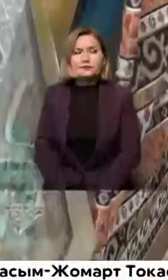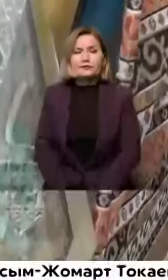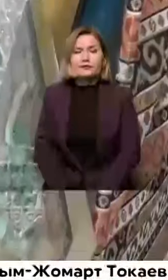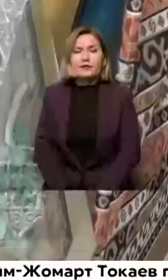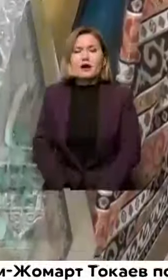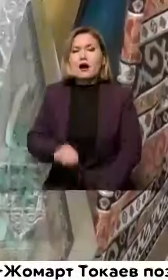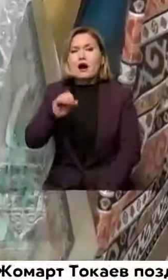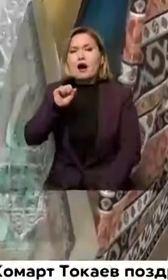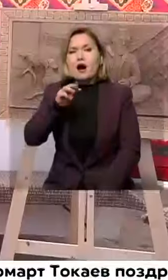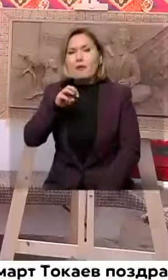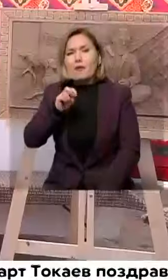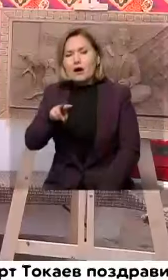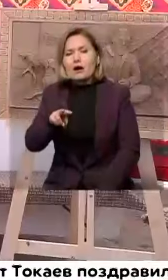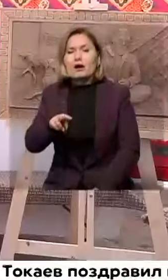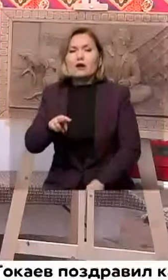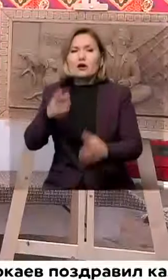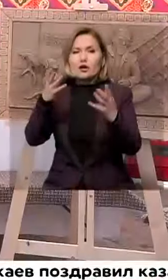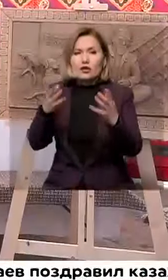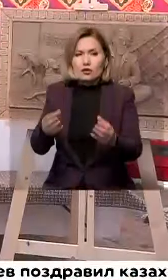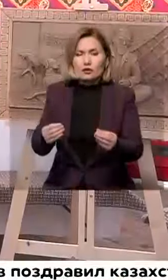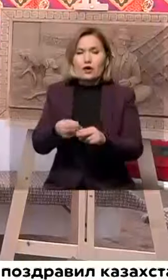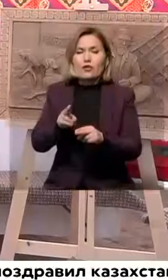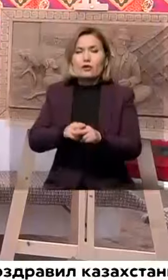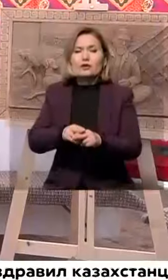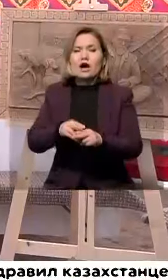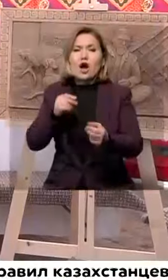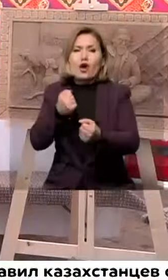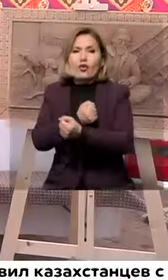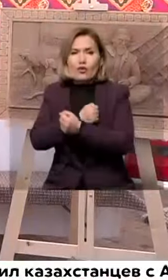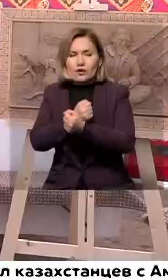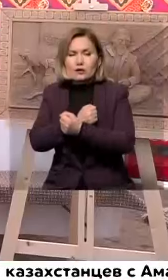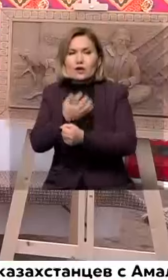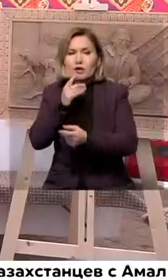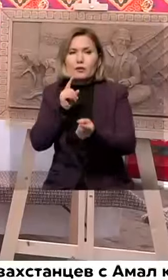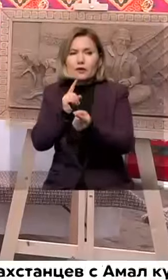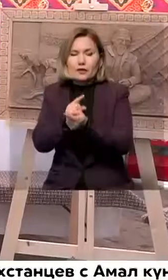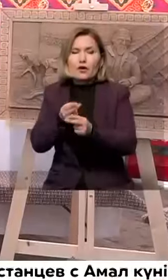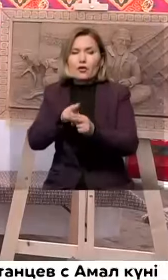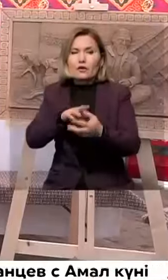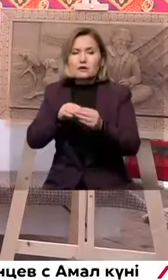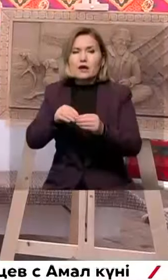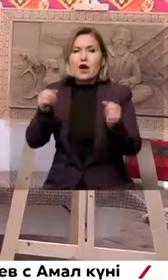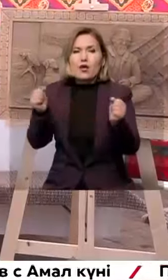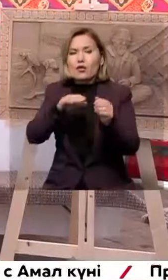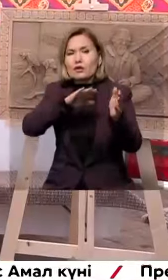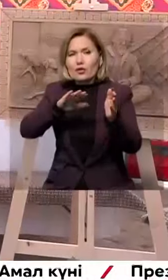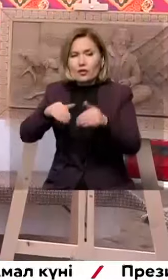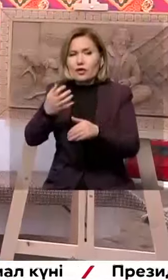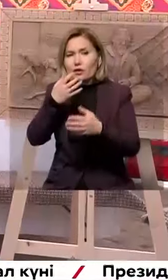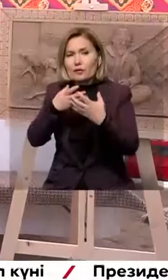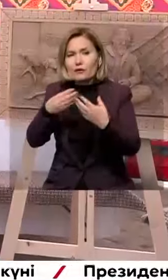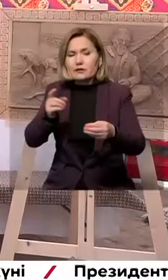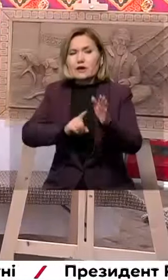Амал дейді, көрісу дейді, қазақтың жаңа жылы, азып-тазып, қыстан малын асырап шыққан